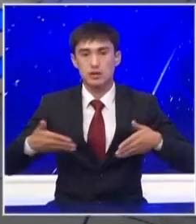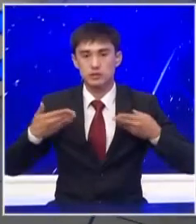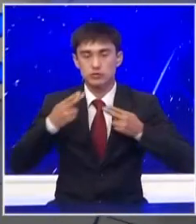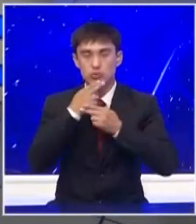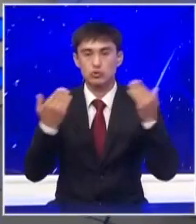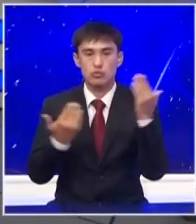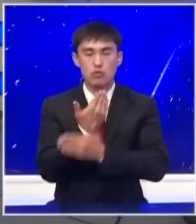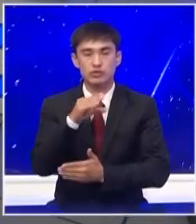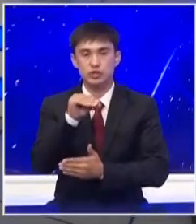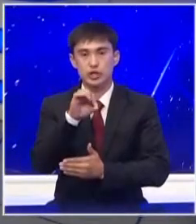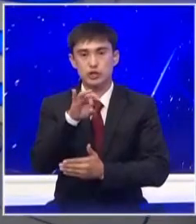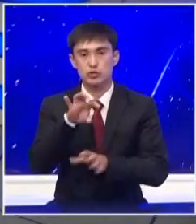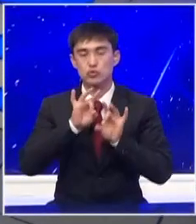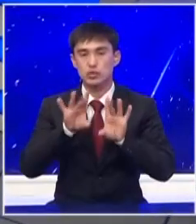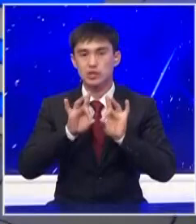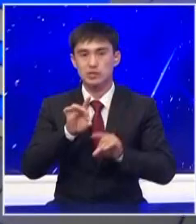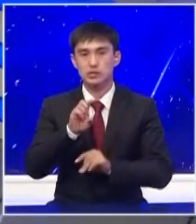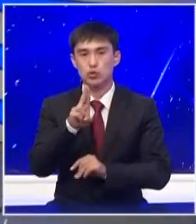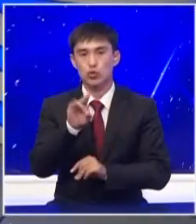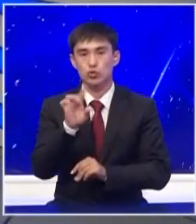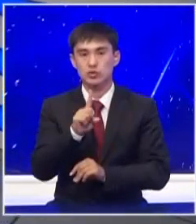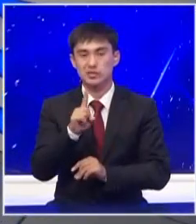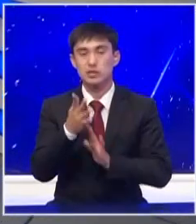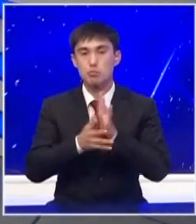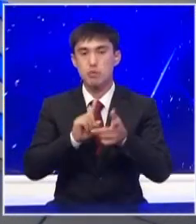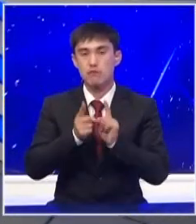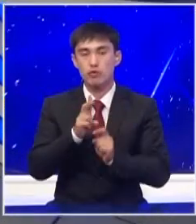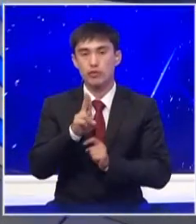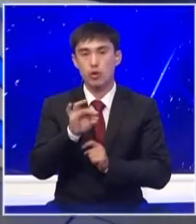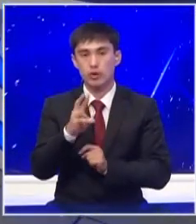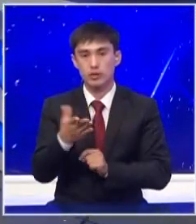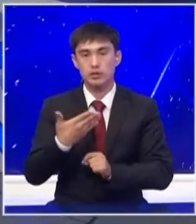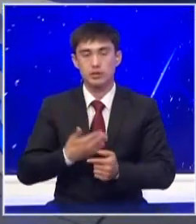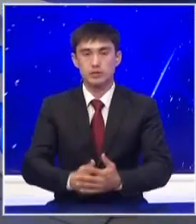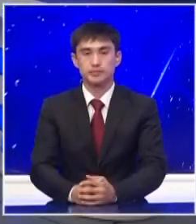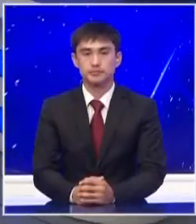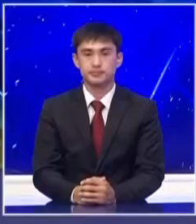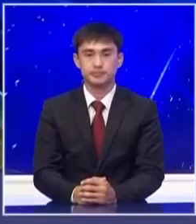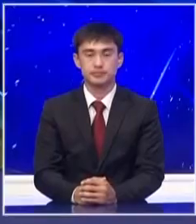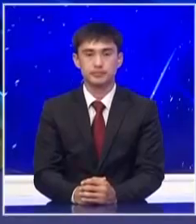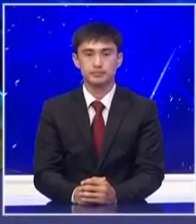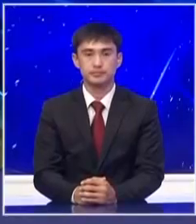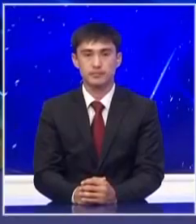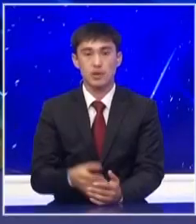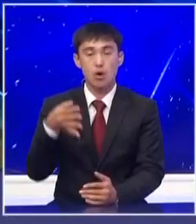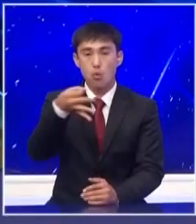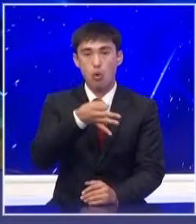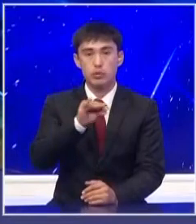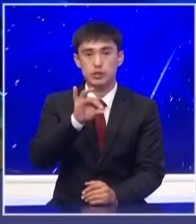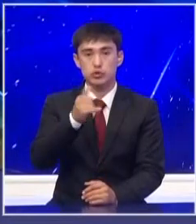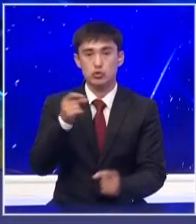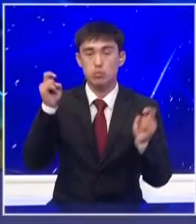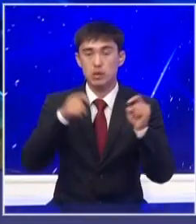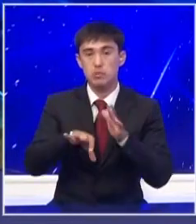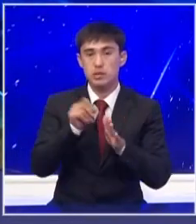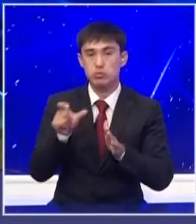Здравствуйте, в эфире телеканал Жетсу. Новости в студии. Я Кундуз Нурмухамбетова и сурдопереводчик Даурен Абдрасилов. В область Жетсу